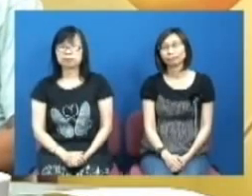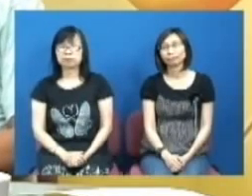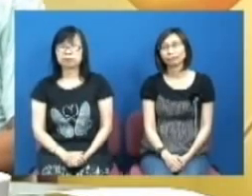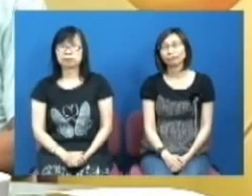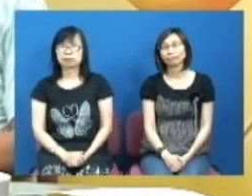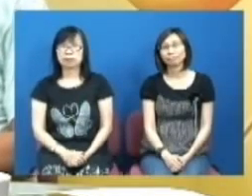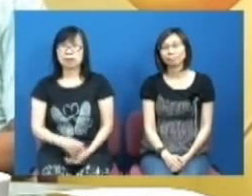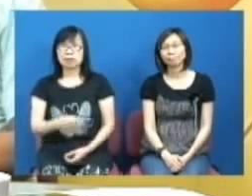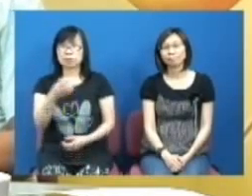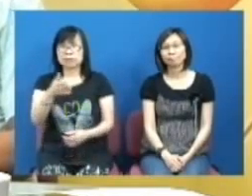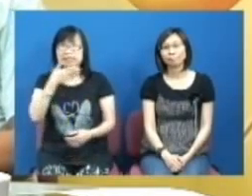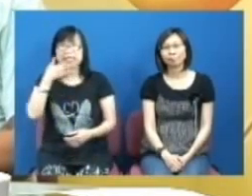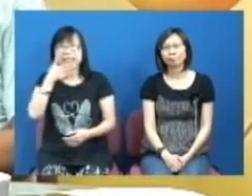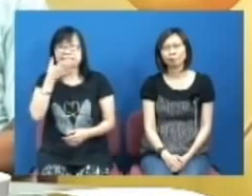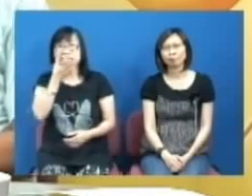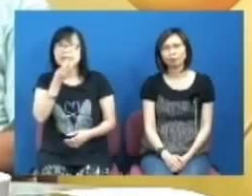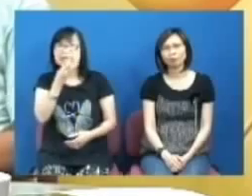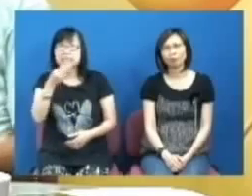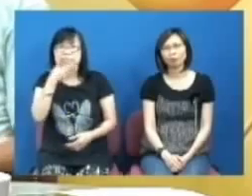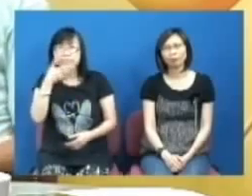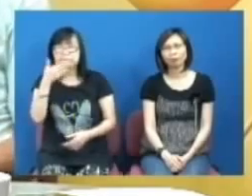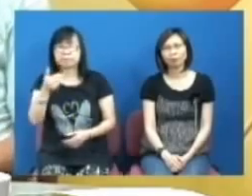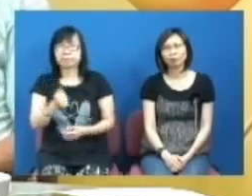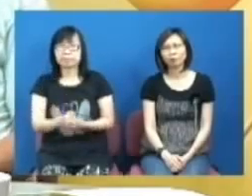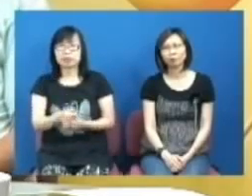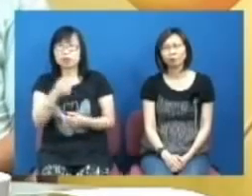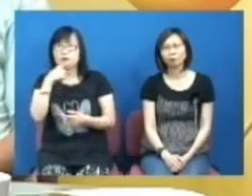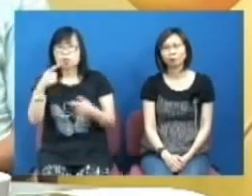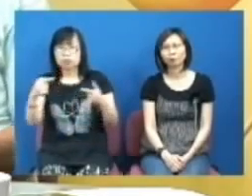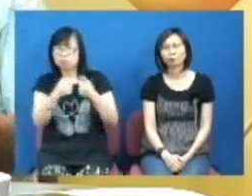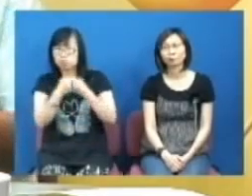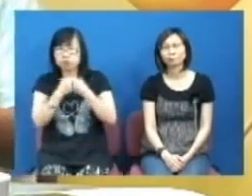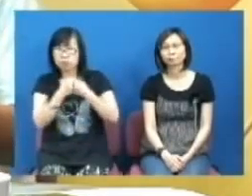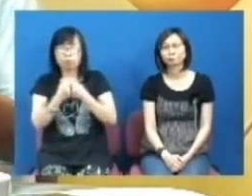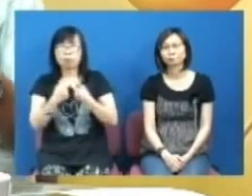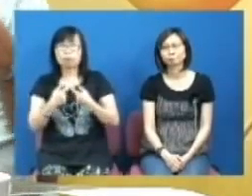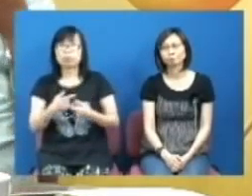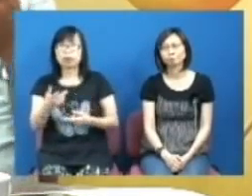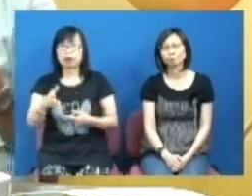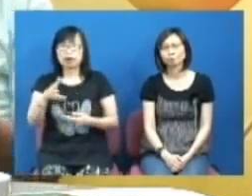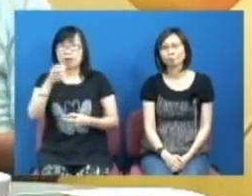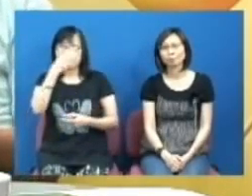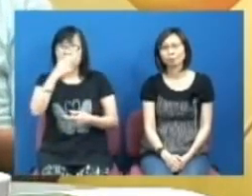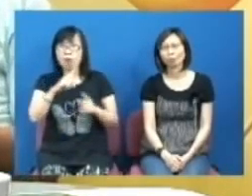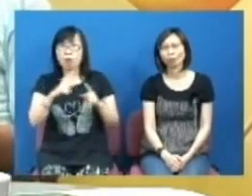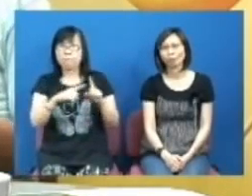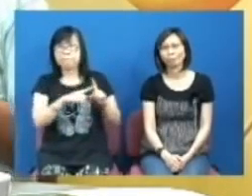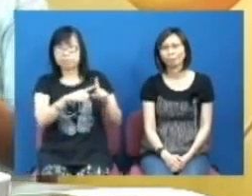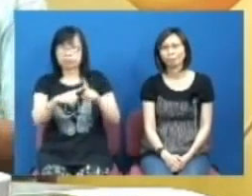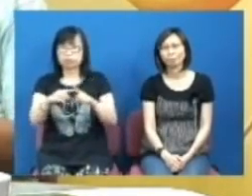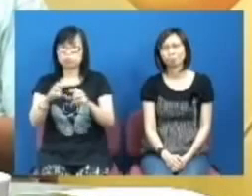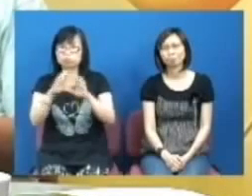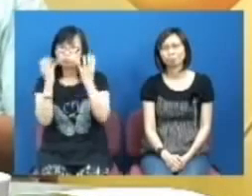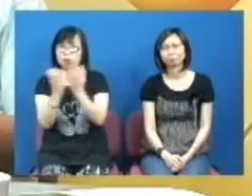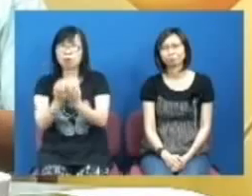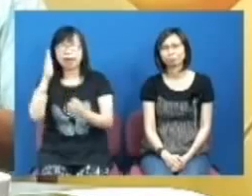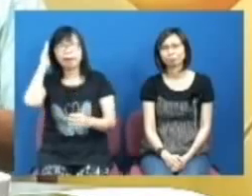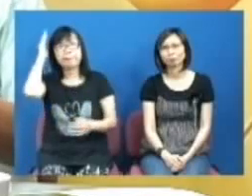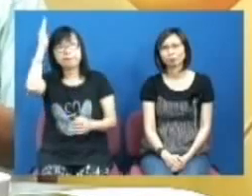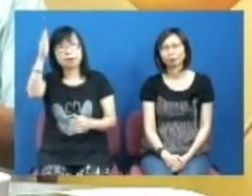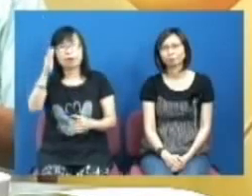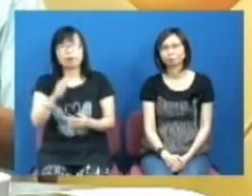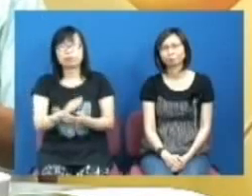少壯派同埋當權派嘅其中嘅爭論就係最低工資啫嘛。你睇民主黨由頭到尾都係咁嘅，希望